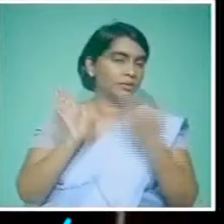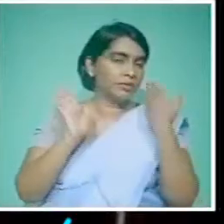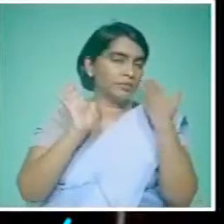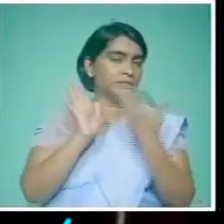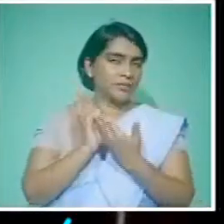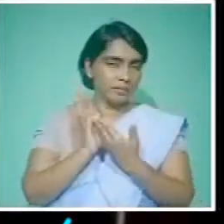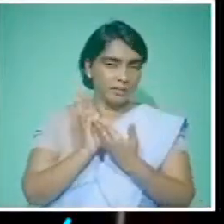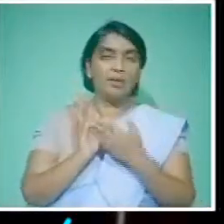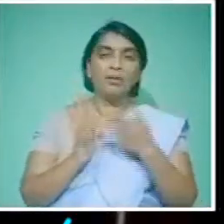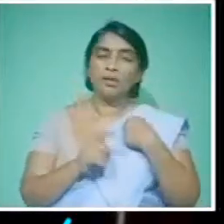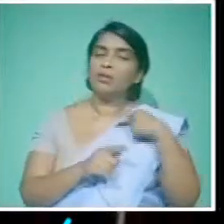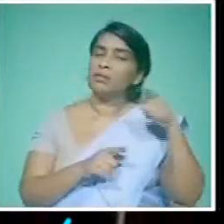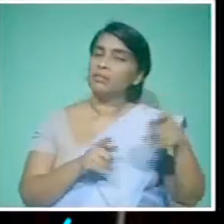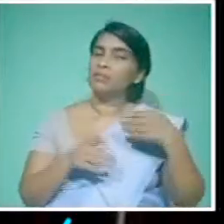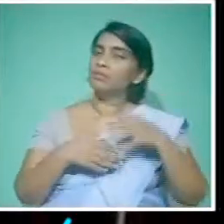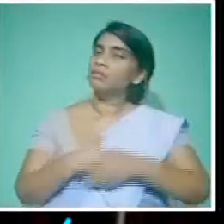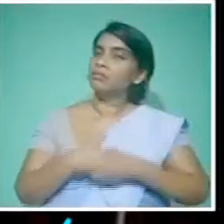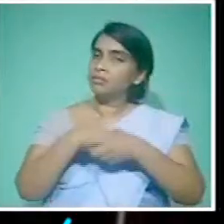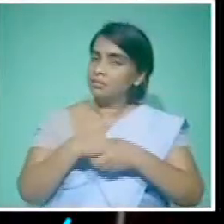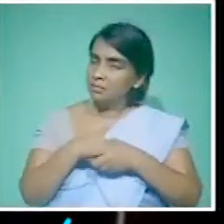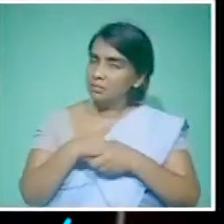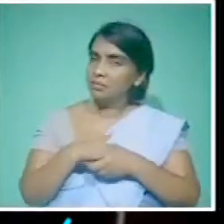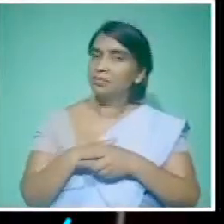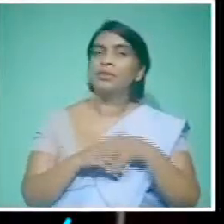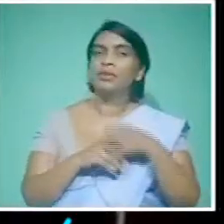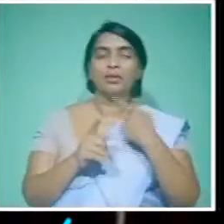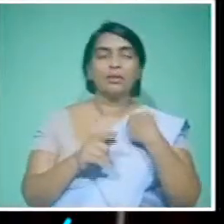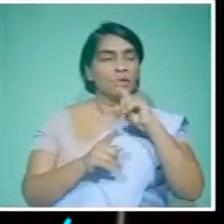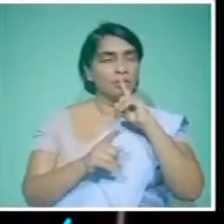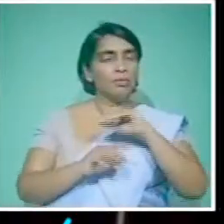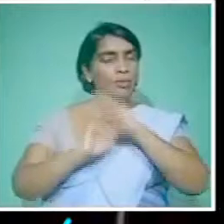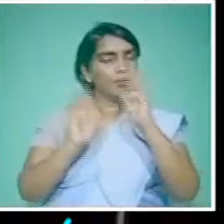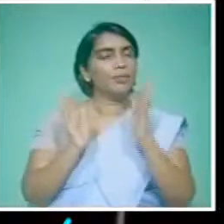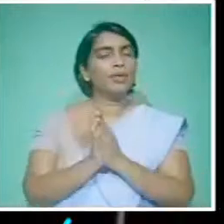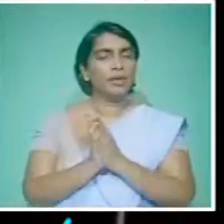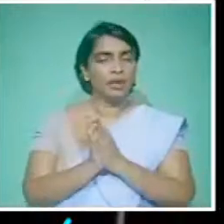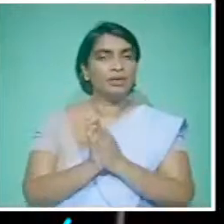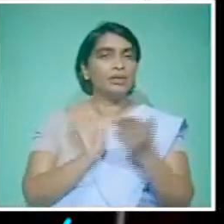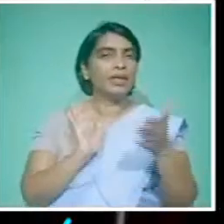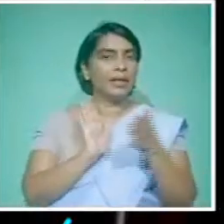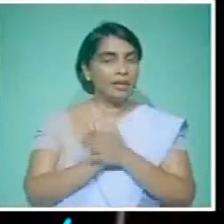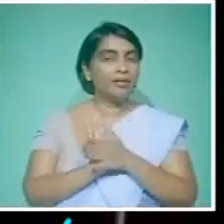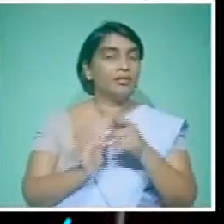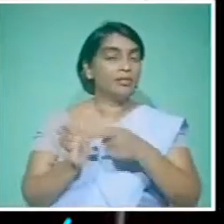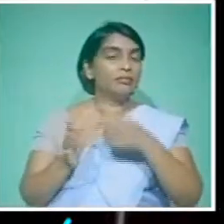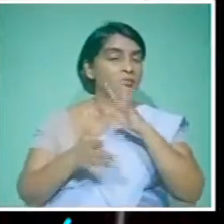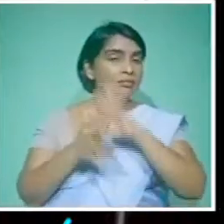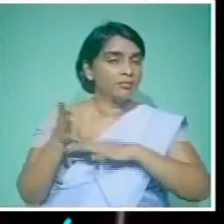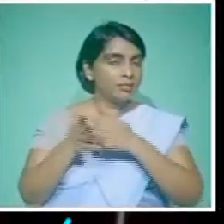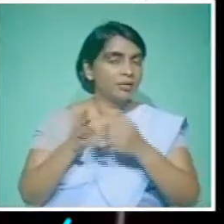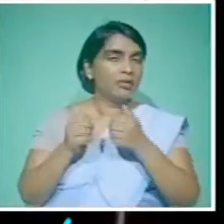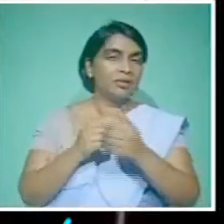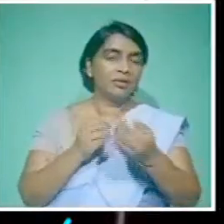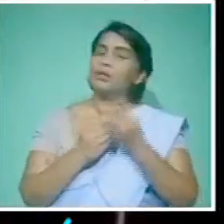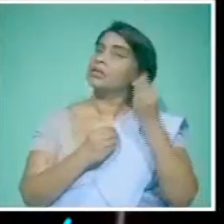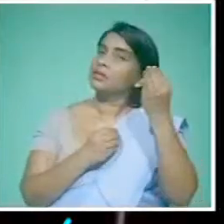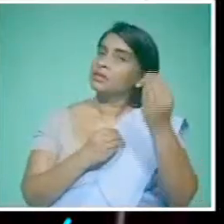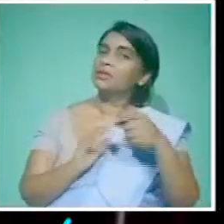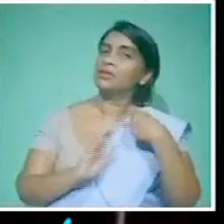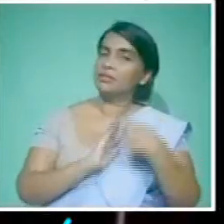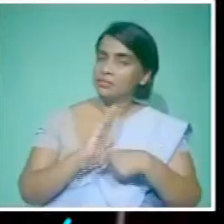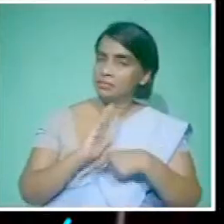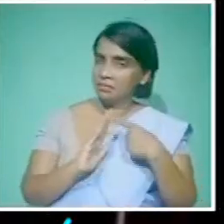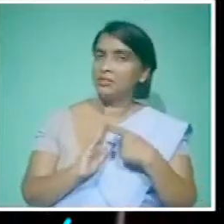කළා තියෙන්නේ ඉතින් මම එතුමාට මේකට සුබවතනවා සහ ප්‍රාර්ථනා කරනවා අපි සියලු දෙනාම එකතු වෙලා මේ දේ අපි ලබා දිය යුතුයි මේ